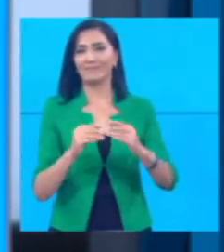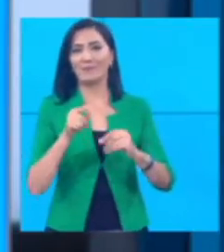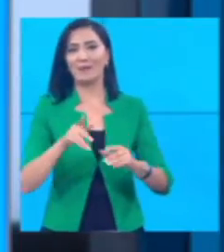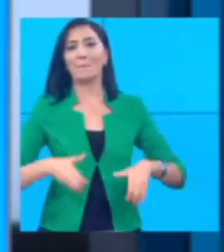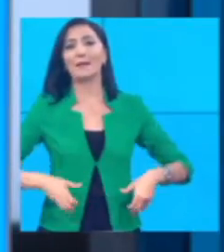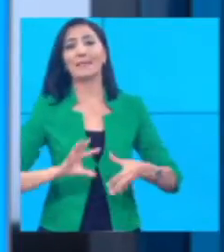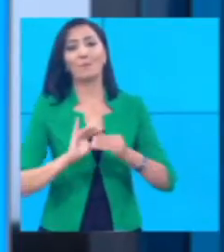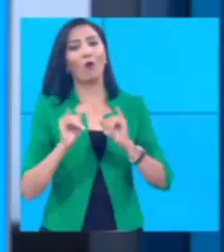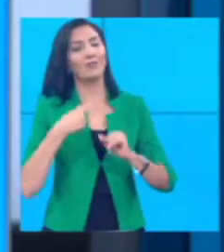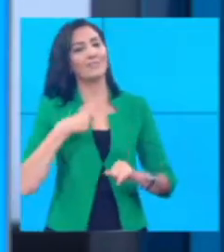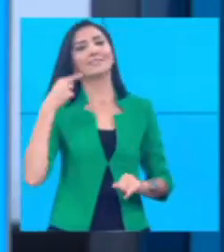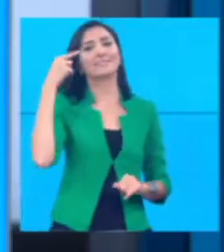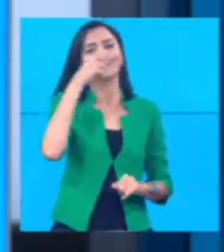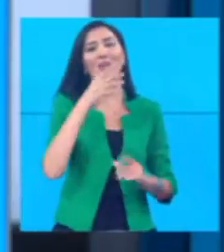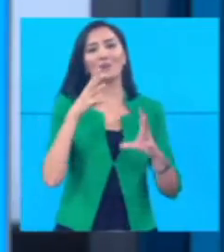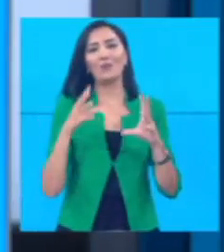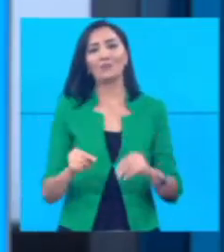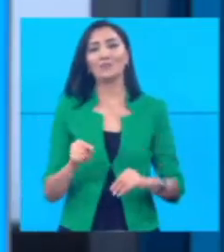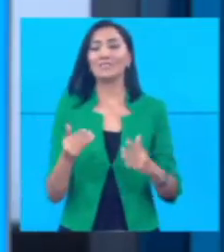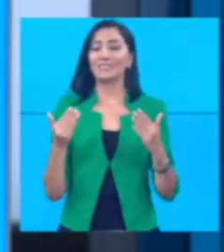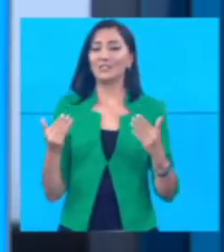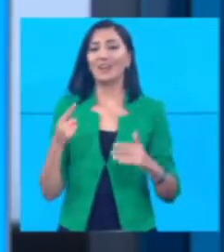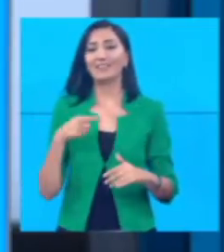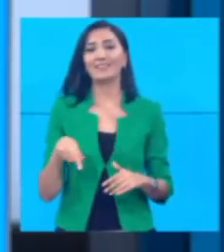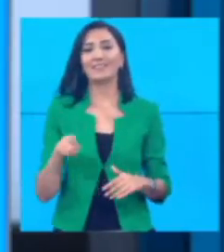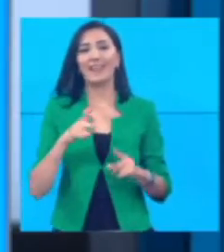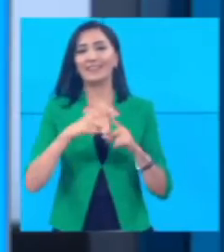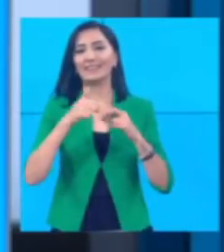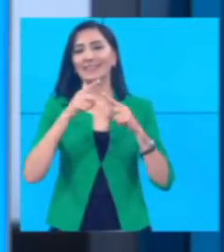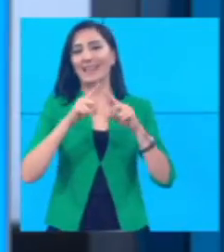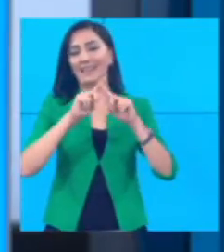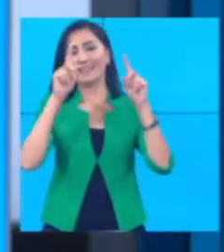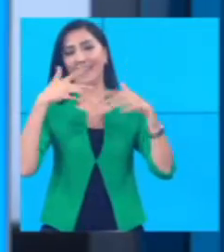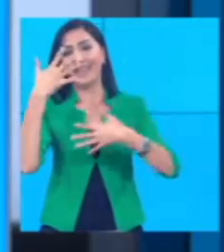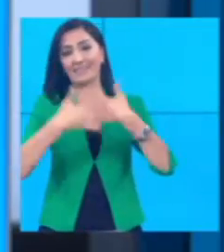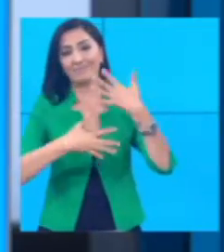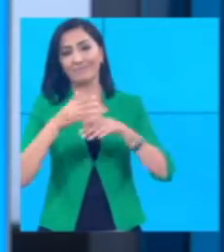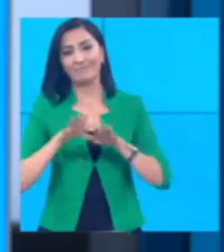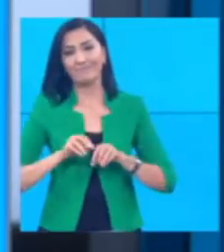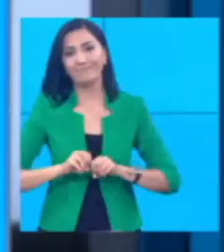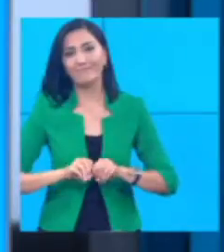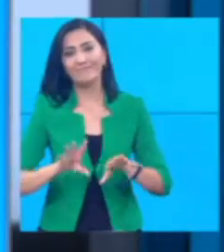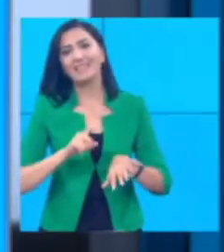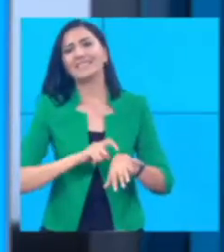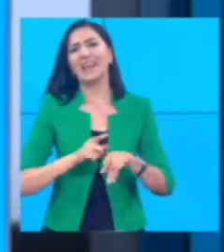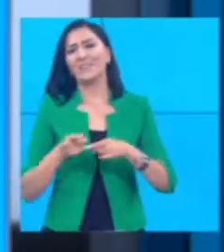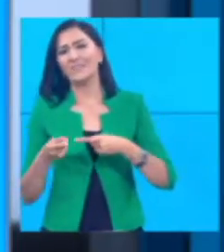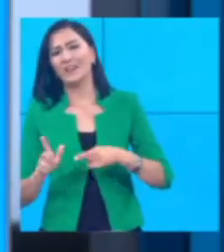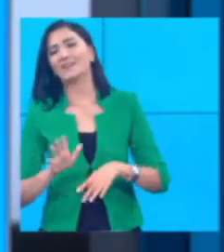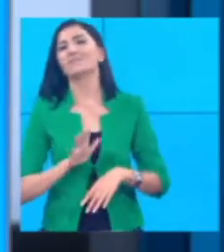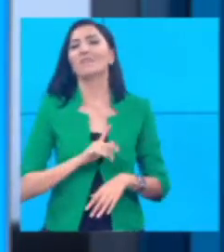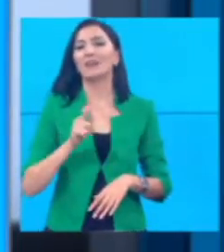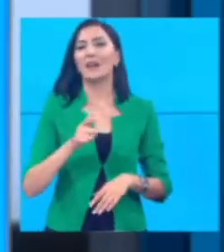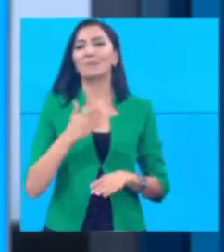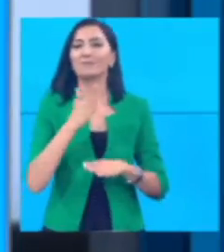ekiple paralimpik oyunlarında evet, olacağız. Yarışlarınız güzel. İnşallah TRT ekranlarından naklen yayınlanacak. Gerçi saat farkı var